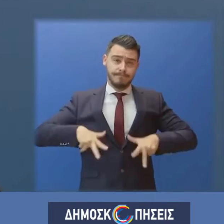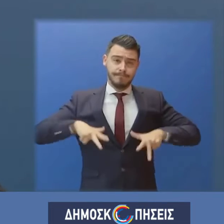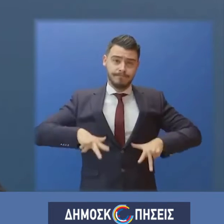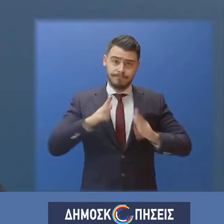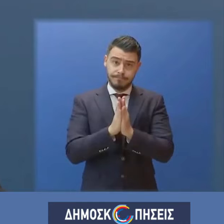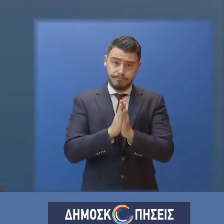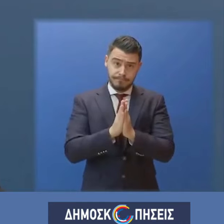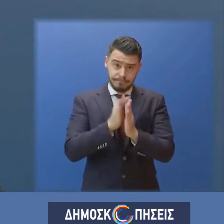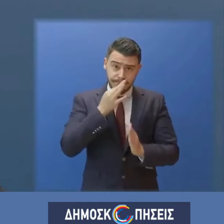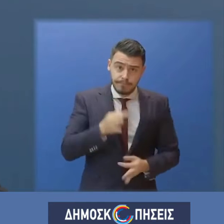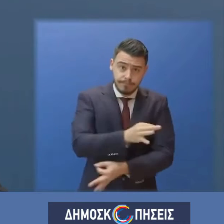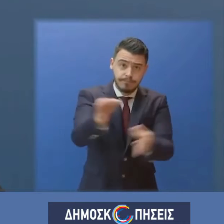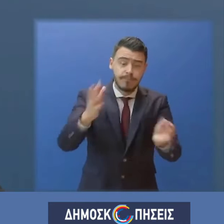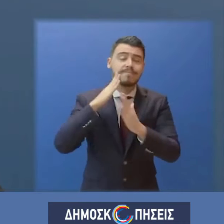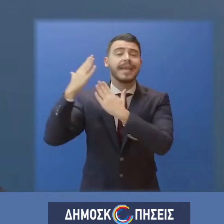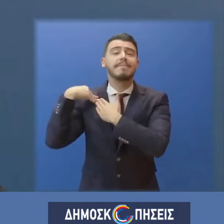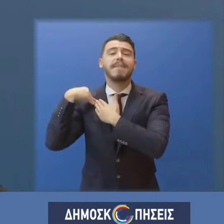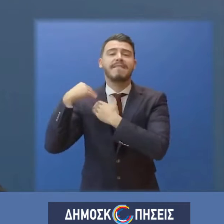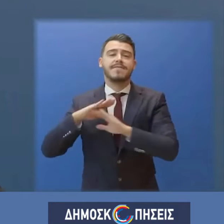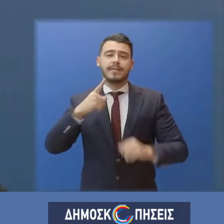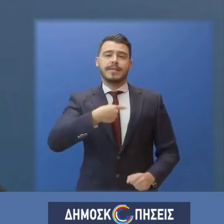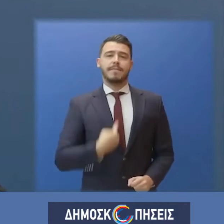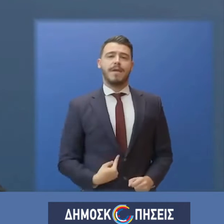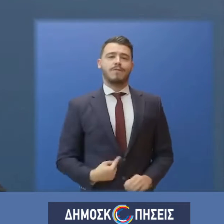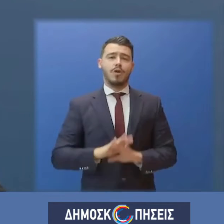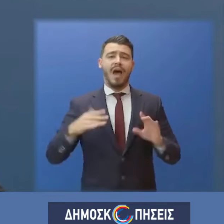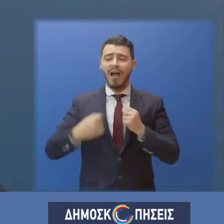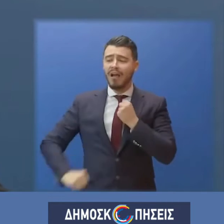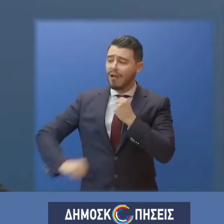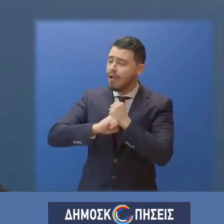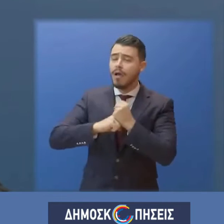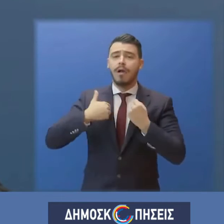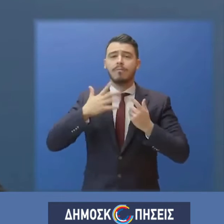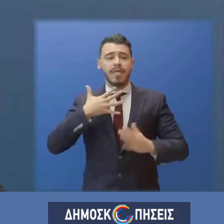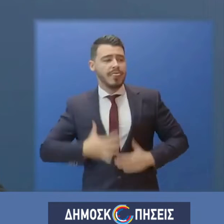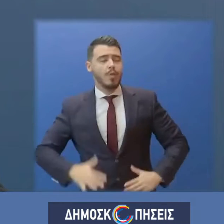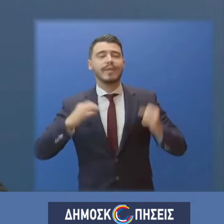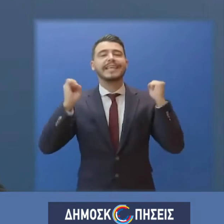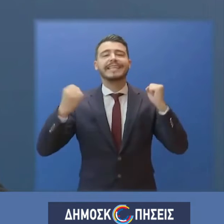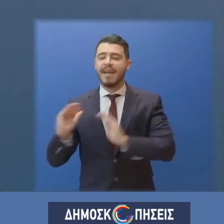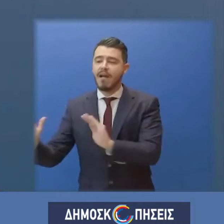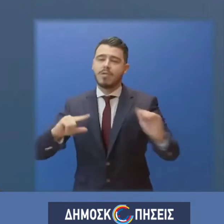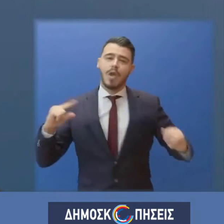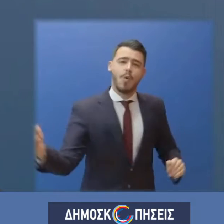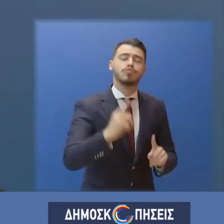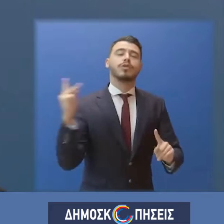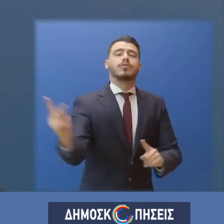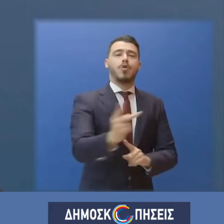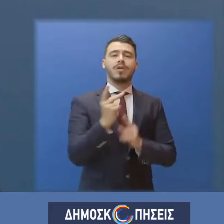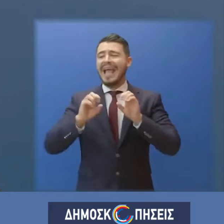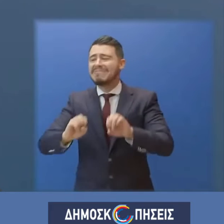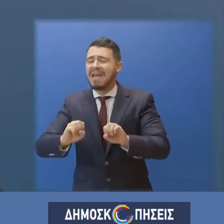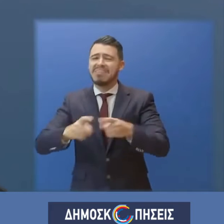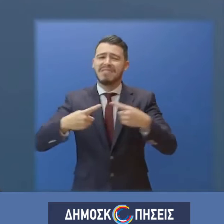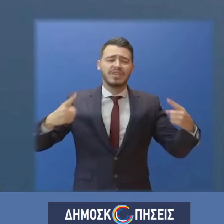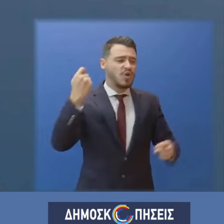εορτών, στηρίζοντας τον αγώνα για τη δημόσια υγεία, στηρίζοντας την προσπάθεια να κρατήσουμε την οικονομία, τη ζωή, την κοινωνία, την εκπαίδευση πλήρως